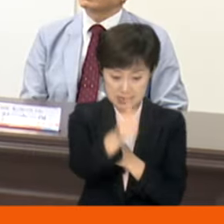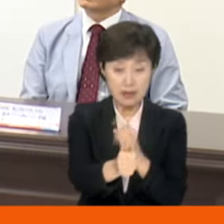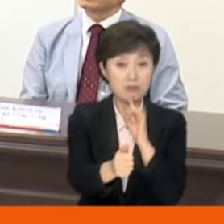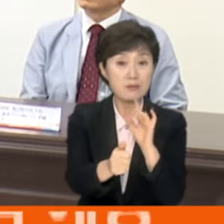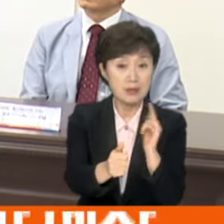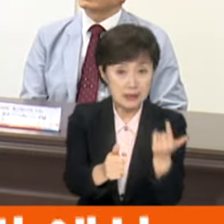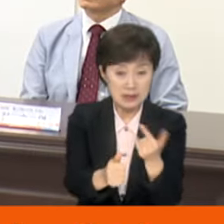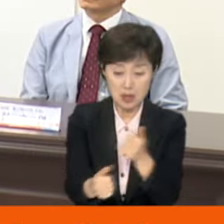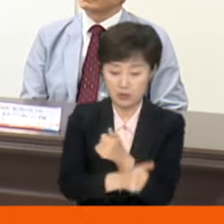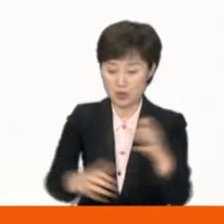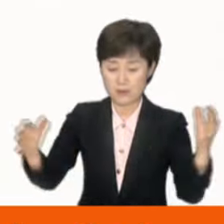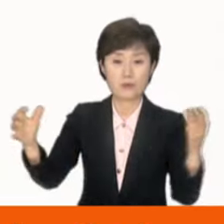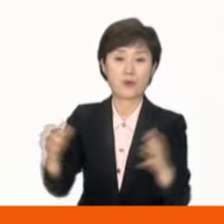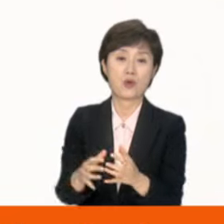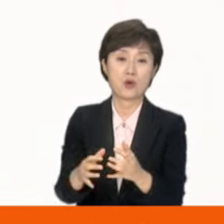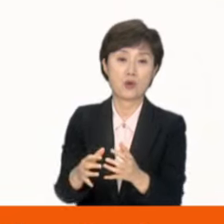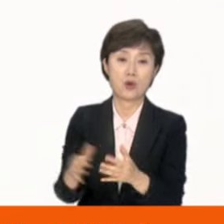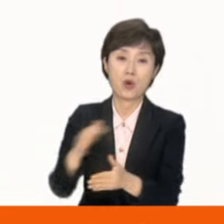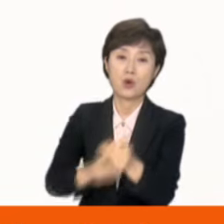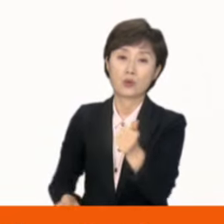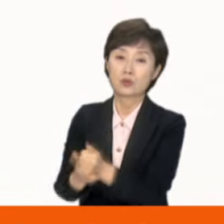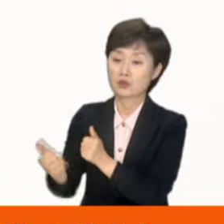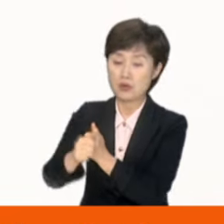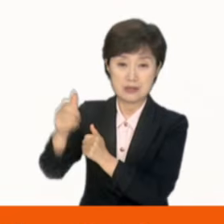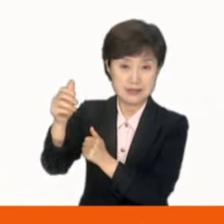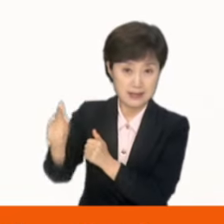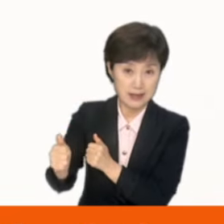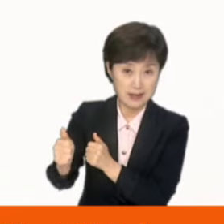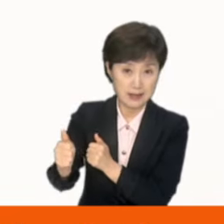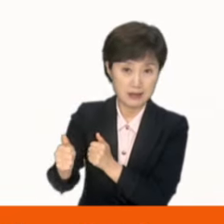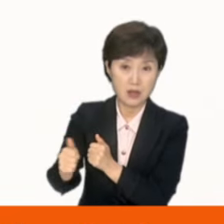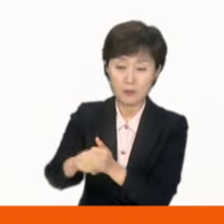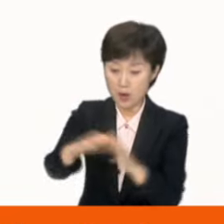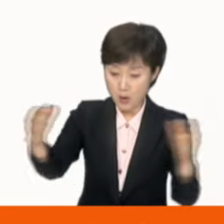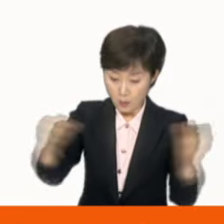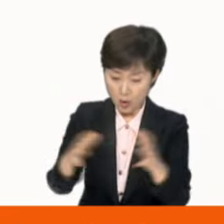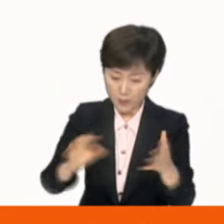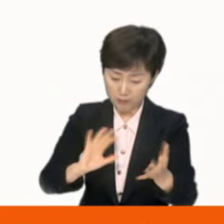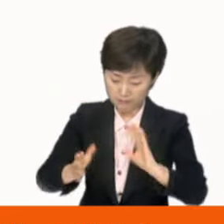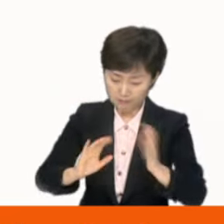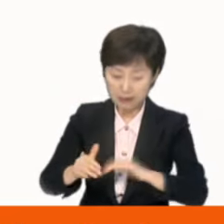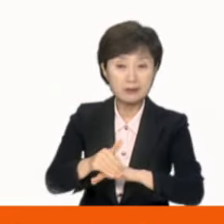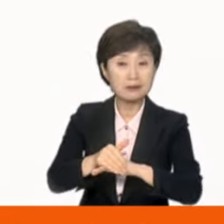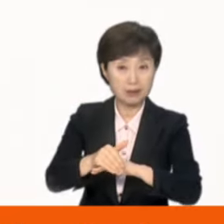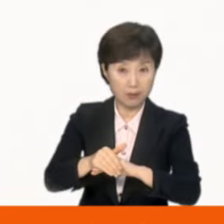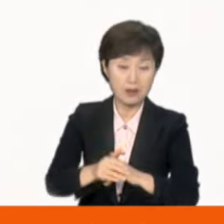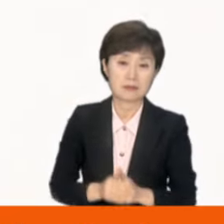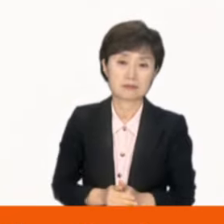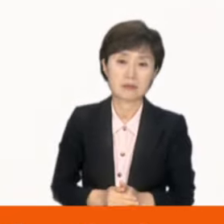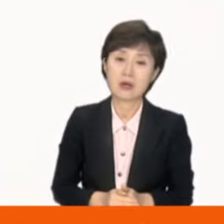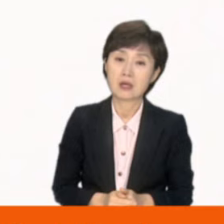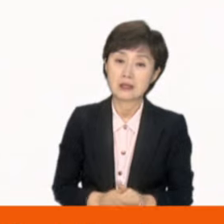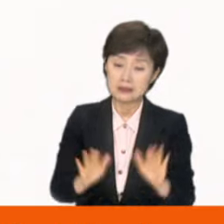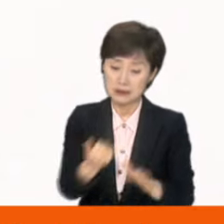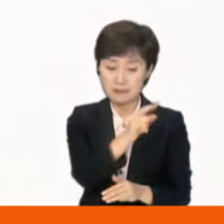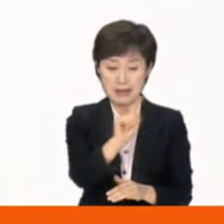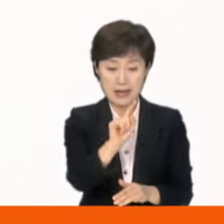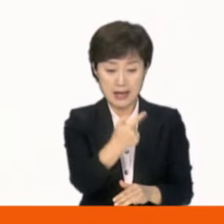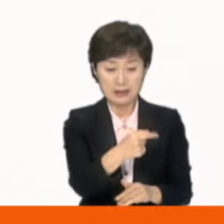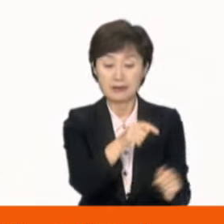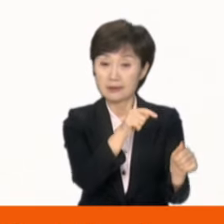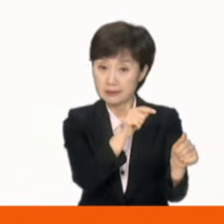비롯한 위원들과 정영환 전 공천관리위원장 그리고 공관위원들이 만나 머리를 맞대는데요. 당내에선 한동훈